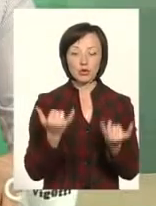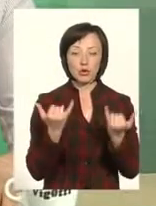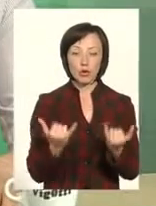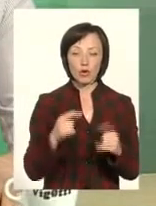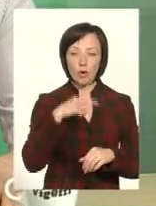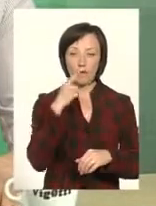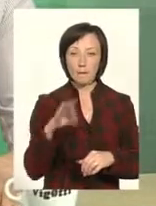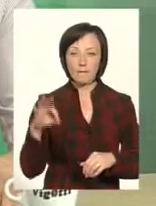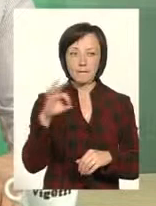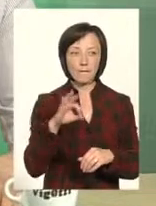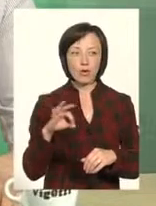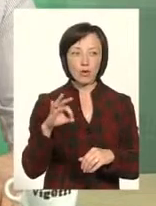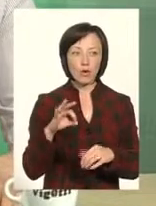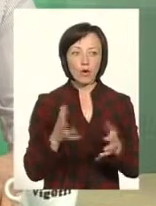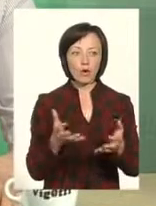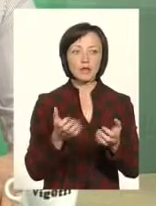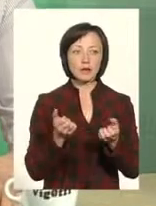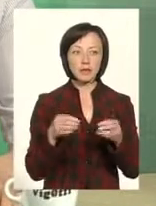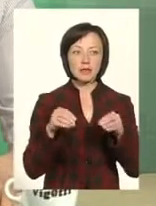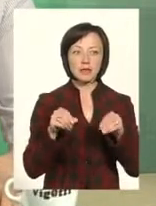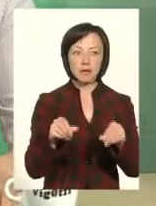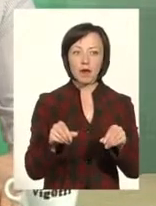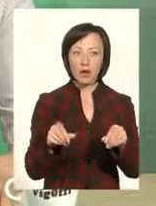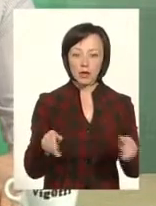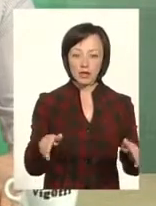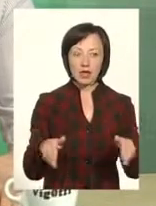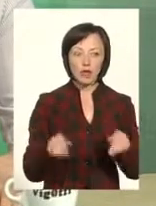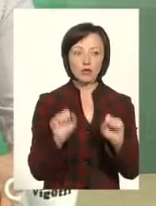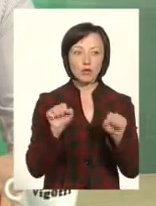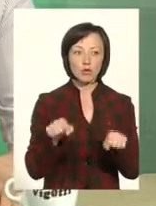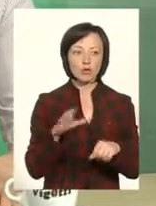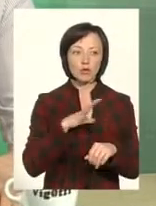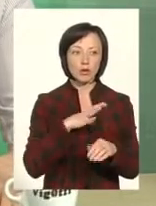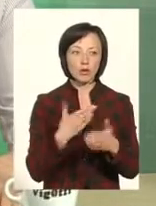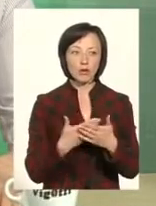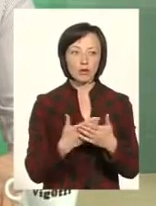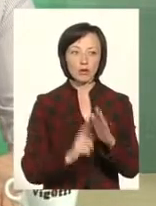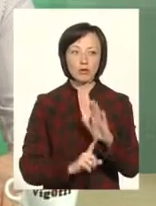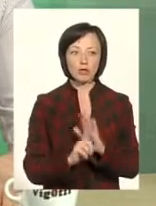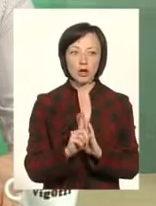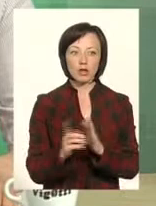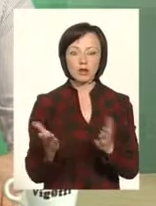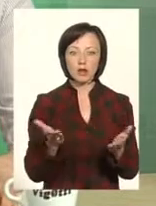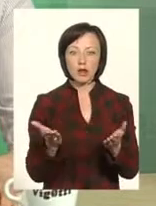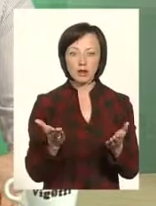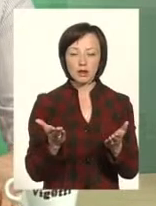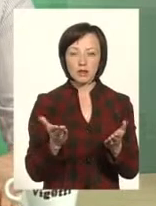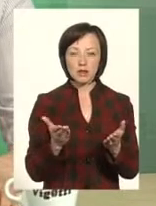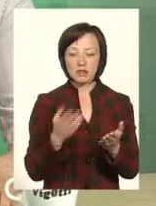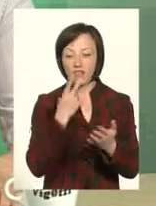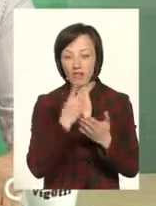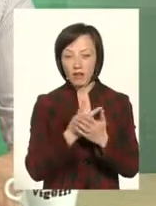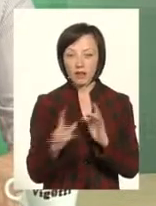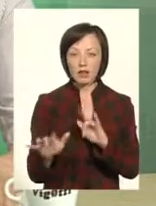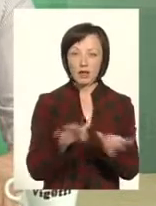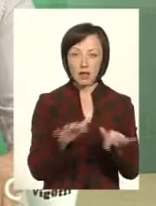мова йде про про отримання десь земельної ділянки для того, щоб на ній можна було, скажімо, почати якийсь вид